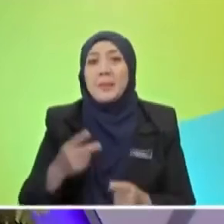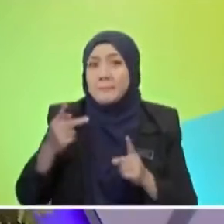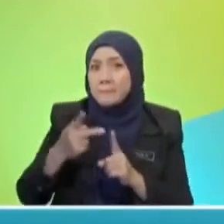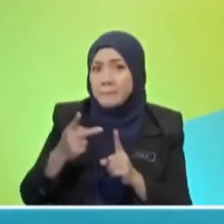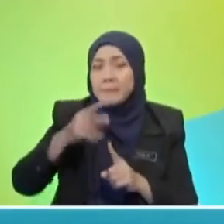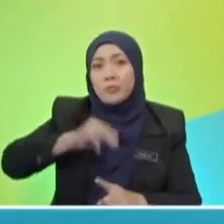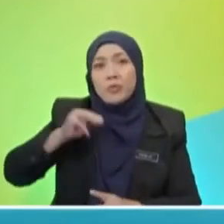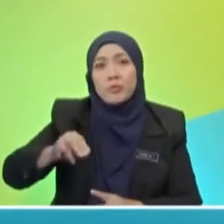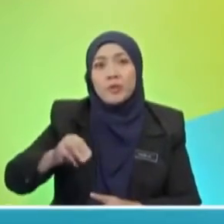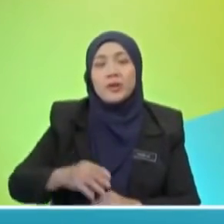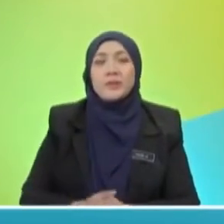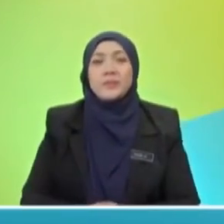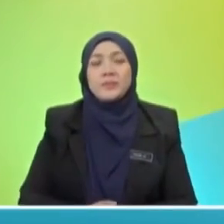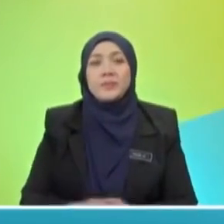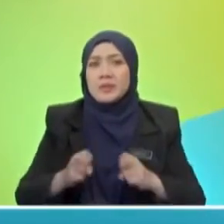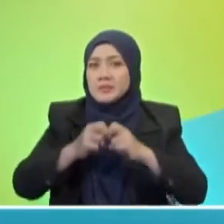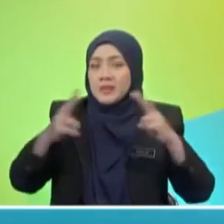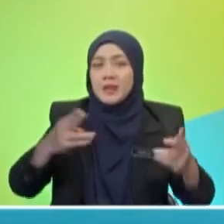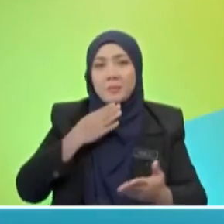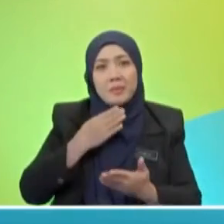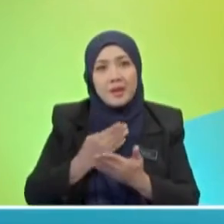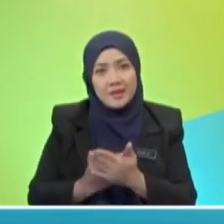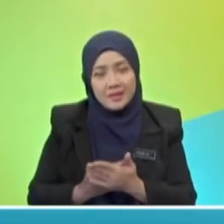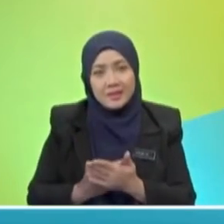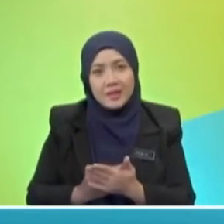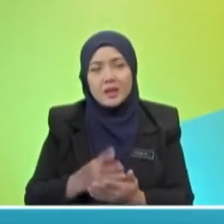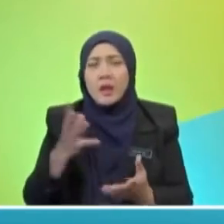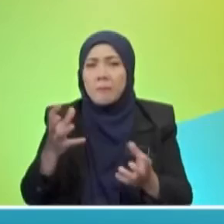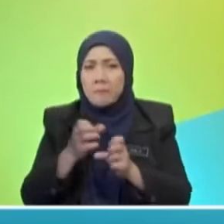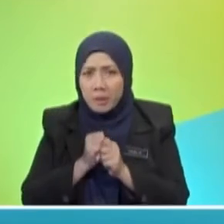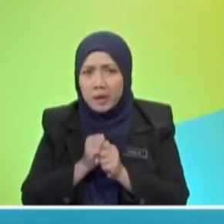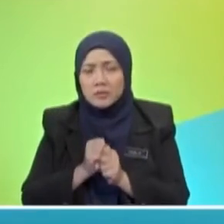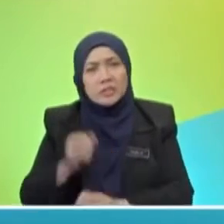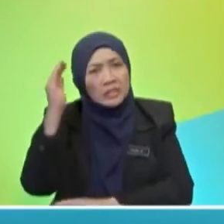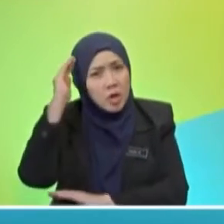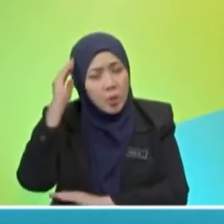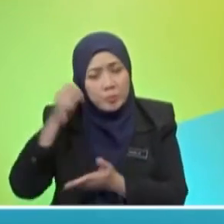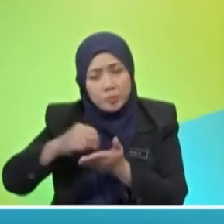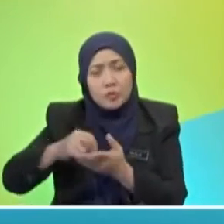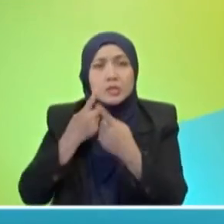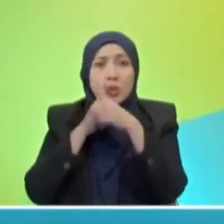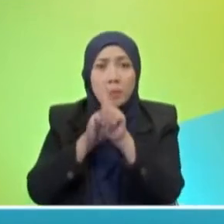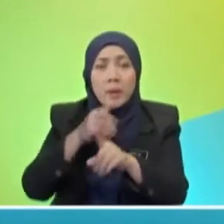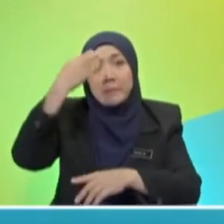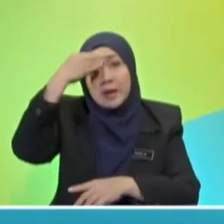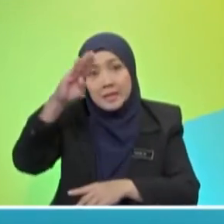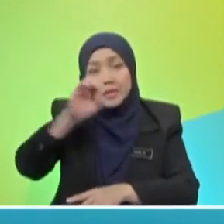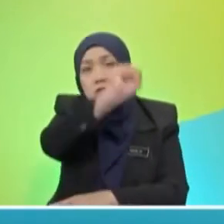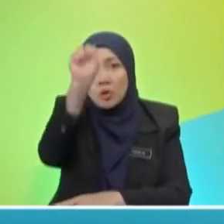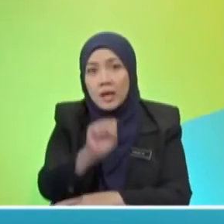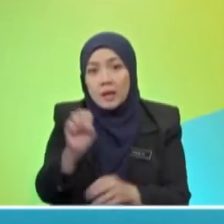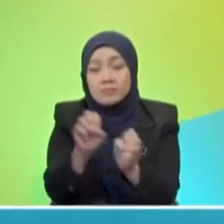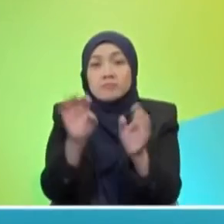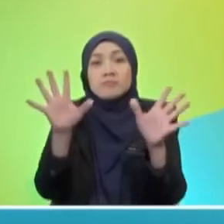sangat baik. Sangat baik. Mereka berjaya menguasai kemahiran menulis jawapan bagi soalan bercapah